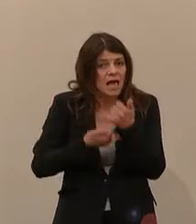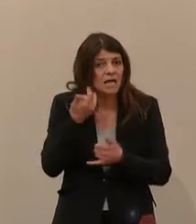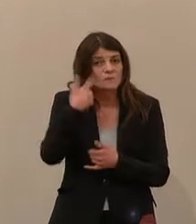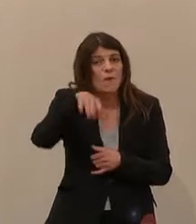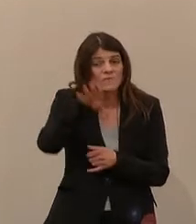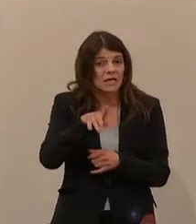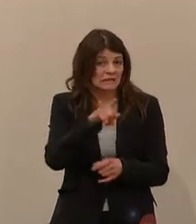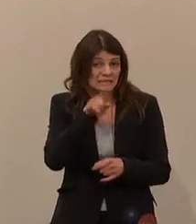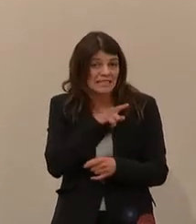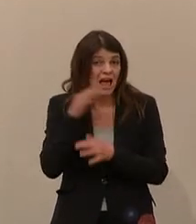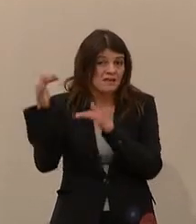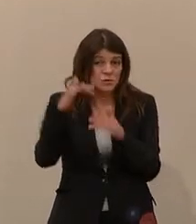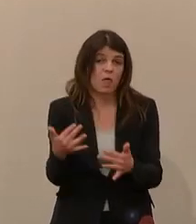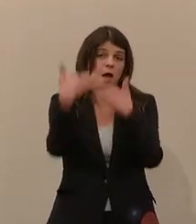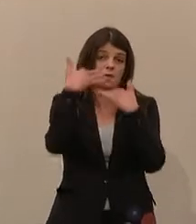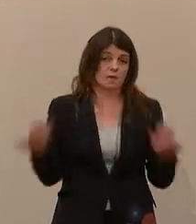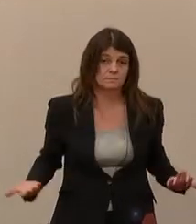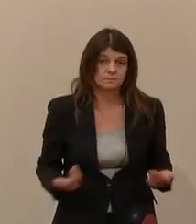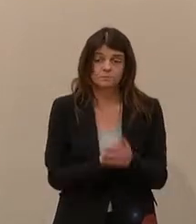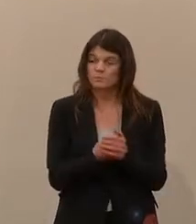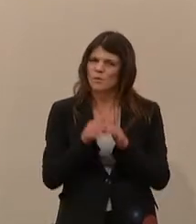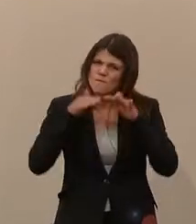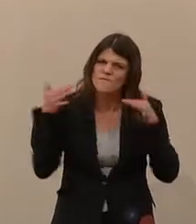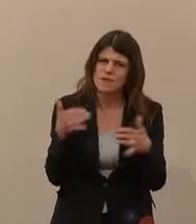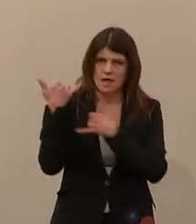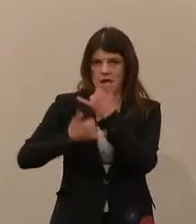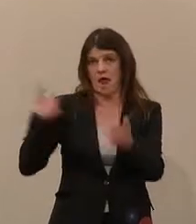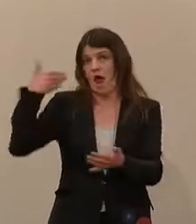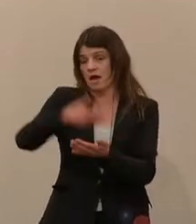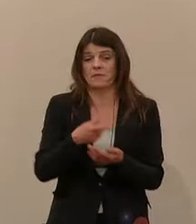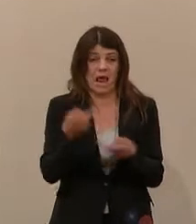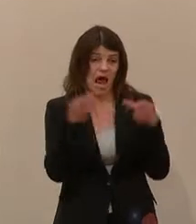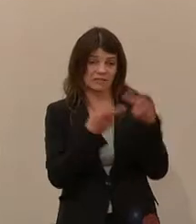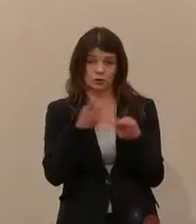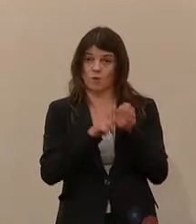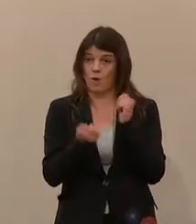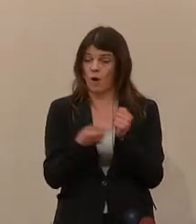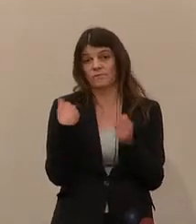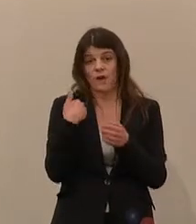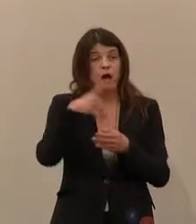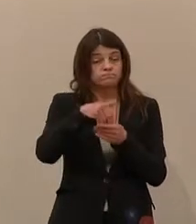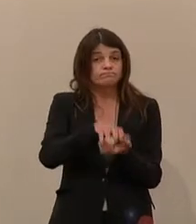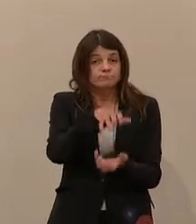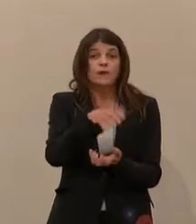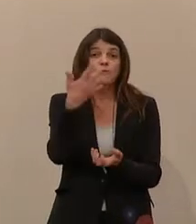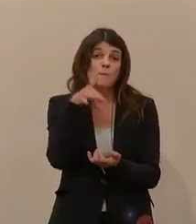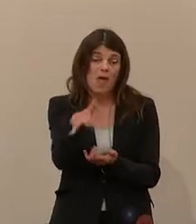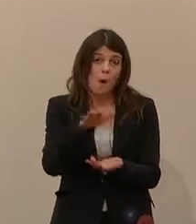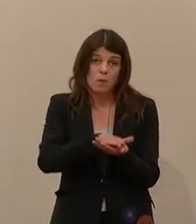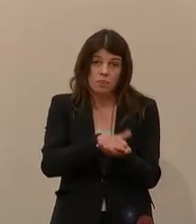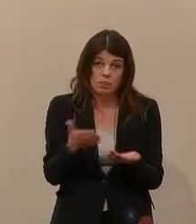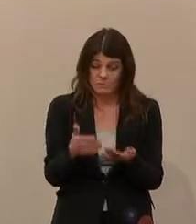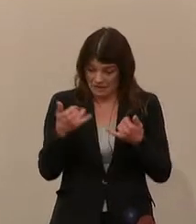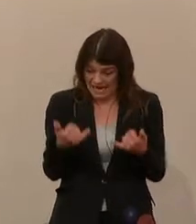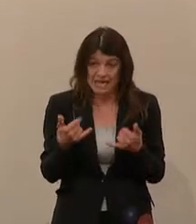seit dem Tsunami, und dass es über viele Jahre war dieser Katastrophenfonds mit 5 Millionen dotiert. Und erst der